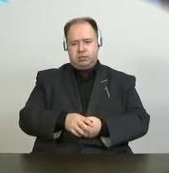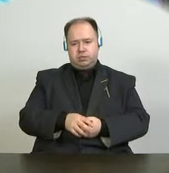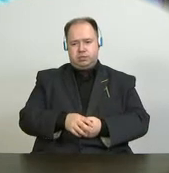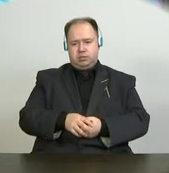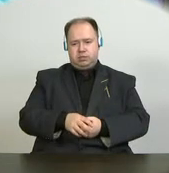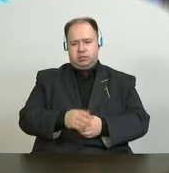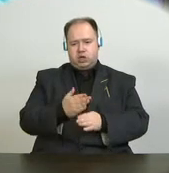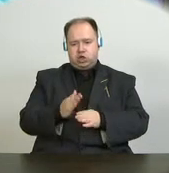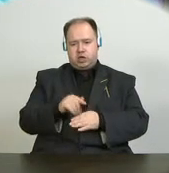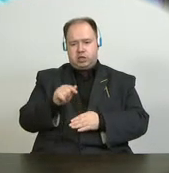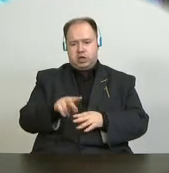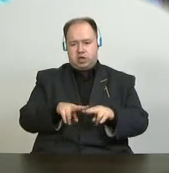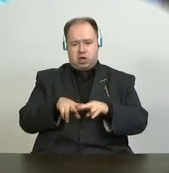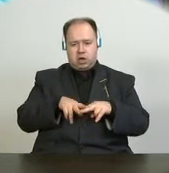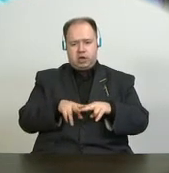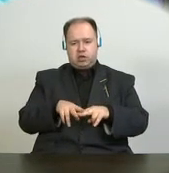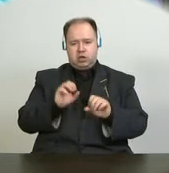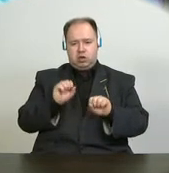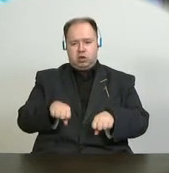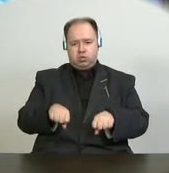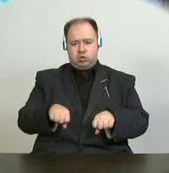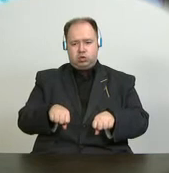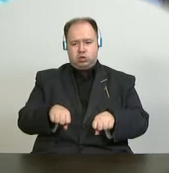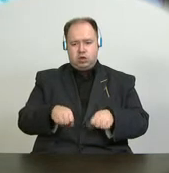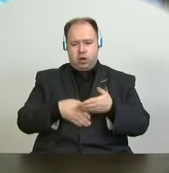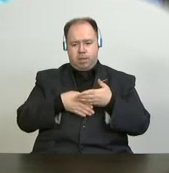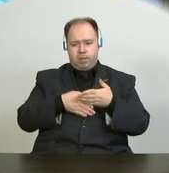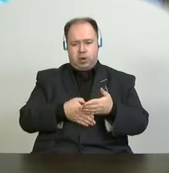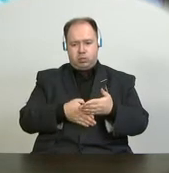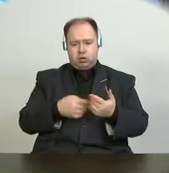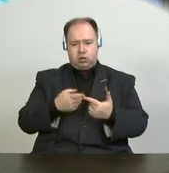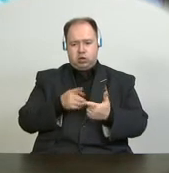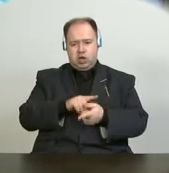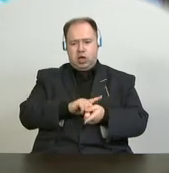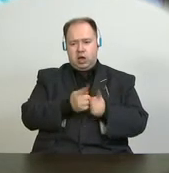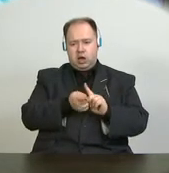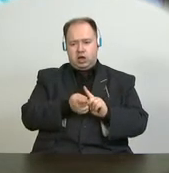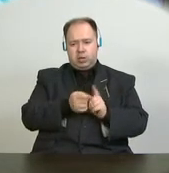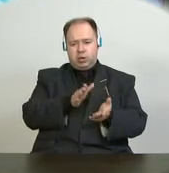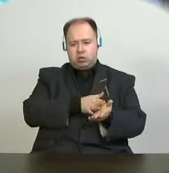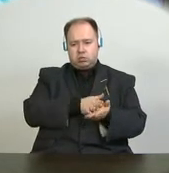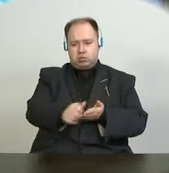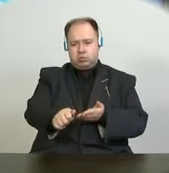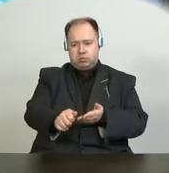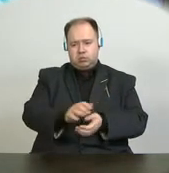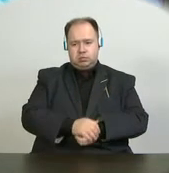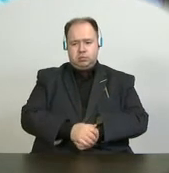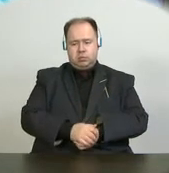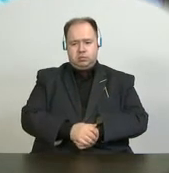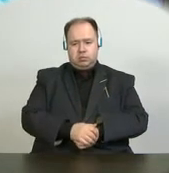части этой клетки можно ей помочь или как бы наоборот ситуацию